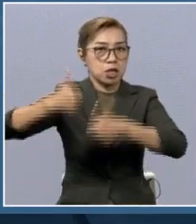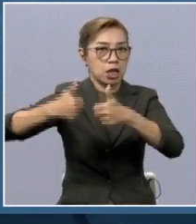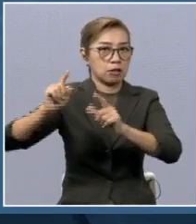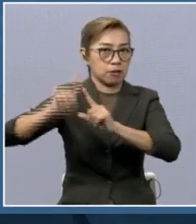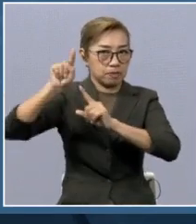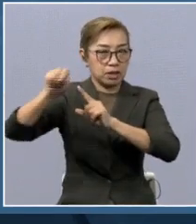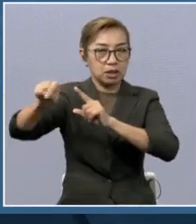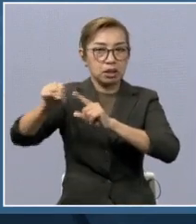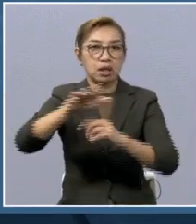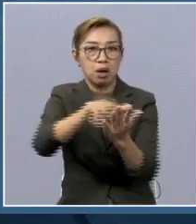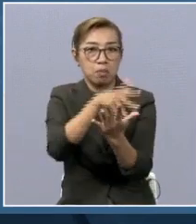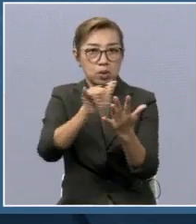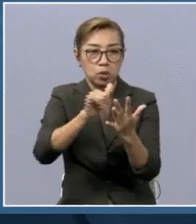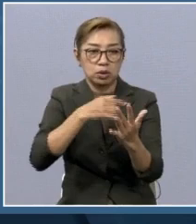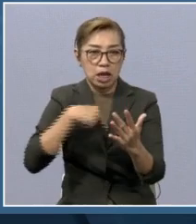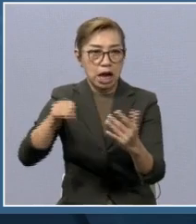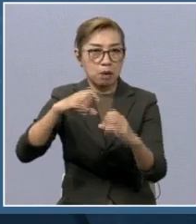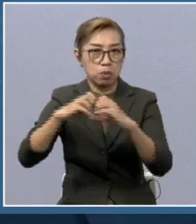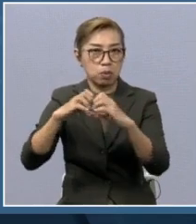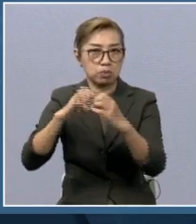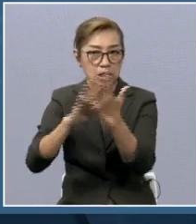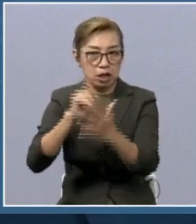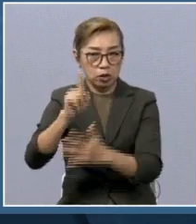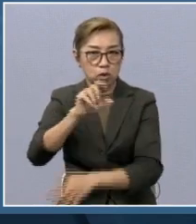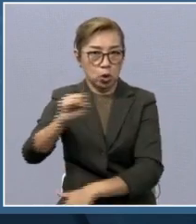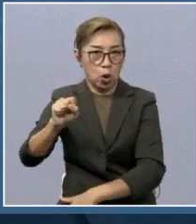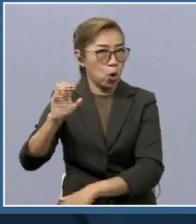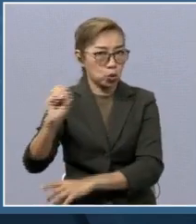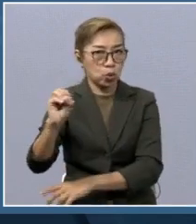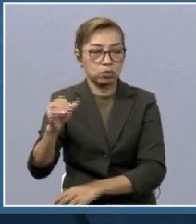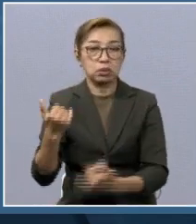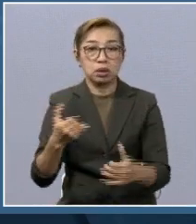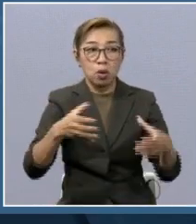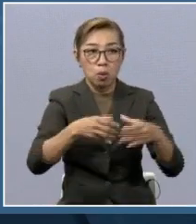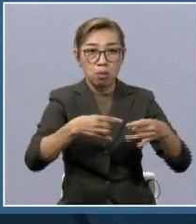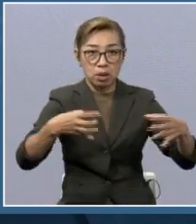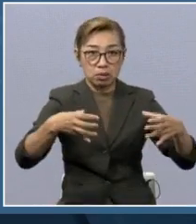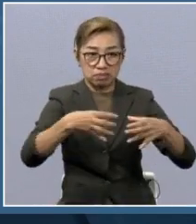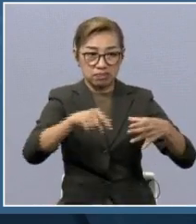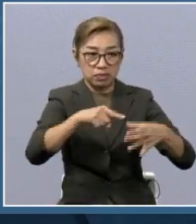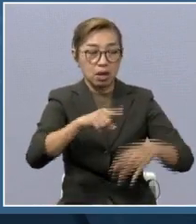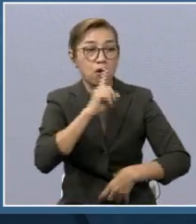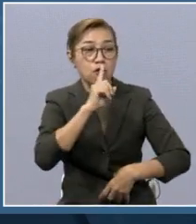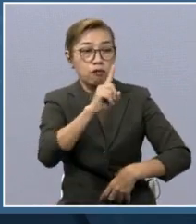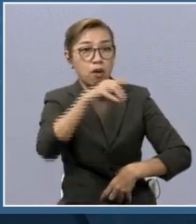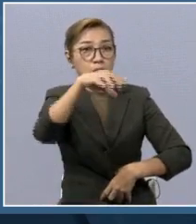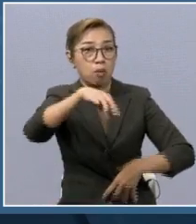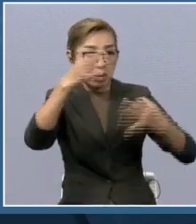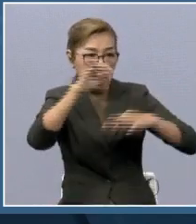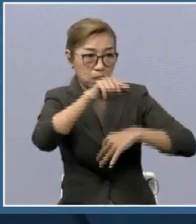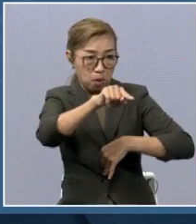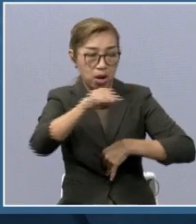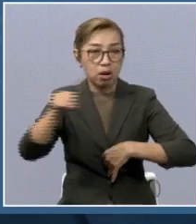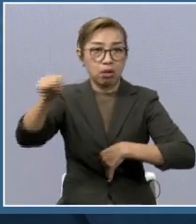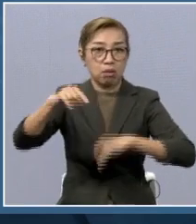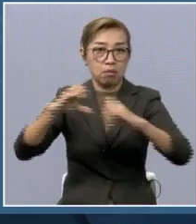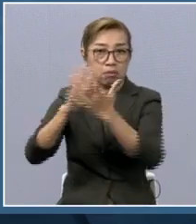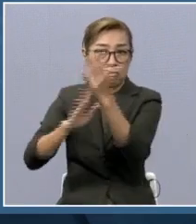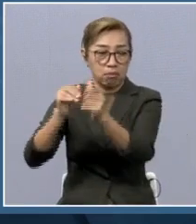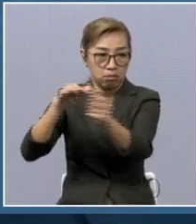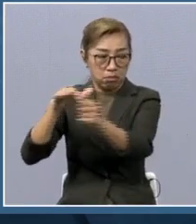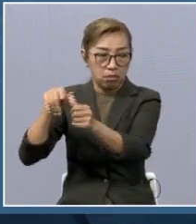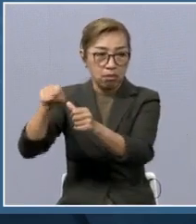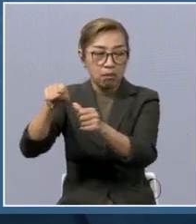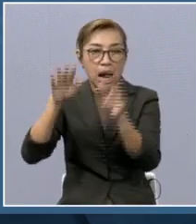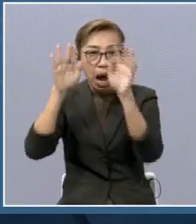สตร์แต่ละพื้นที่ต้องทำให้ภูมิใจไทยเป็นศูนย์ฝ่ายค้านปัจจุบันฮะร้ององค์กรอิสระกล่าวหาแกนนำพรรคภูมิใจไทยหลายคนคล้